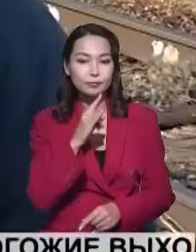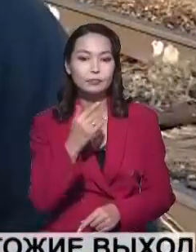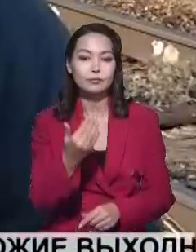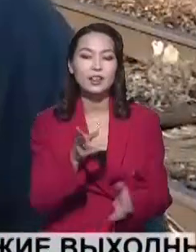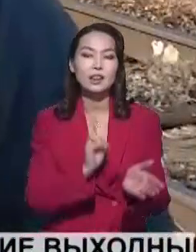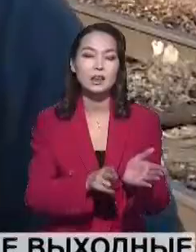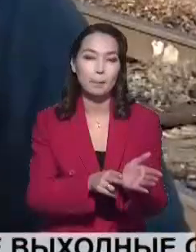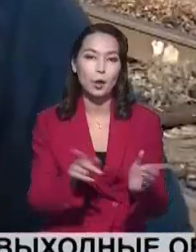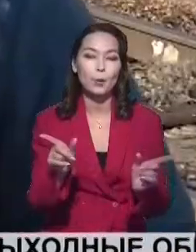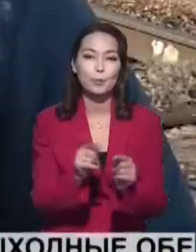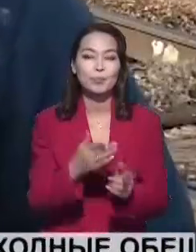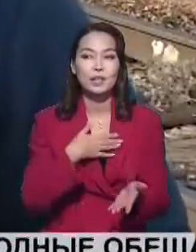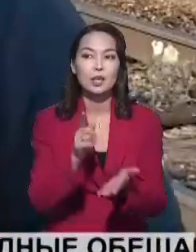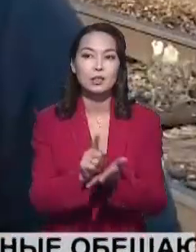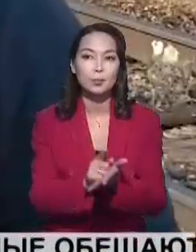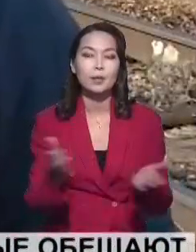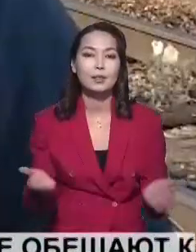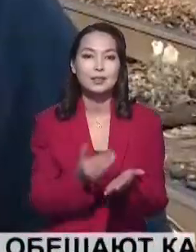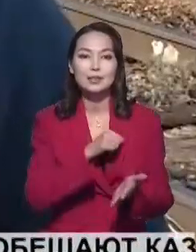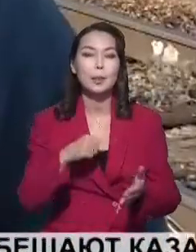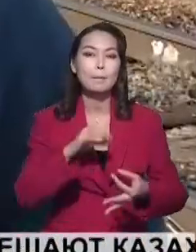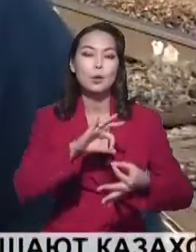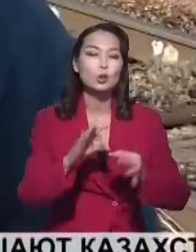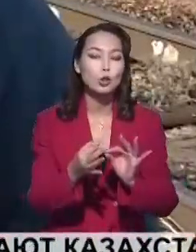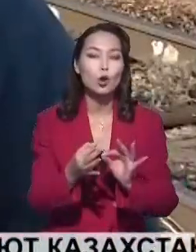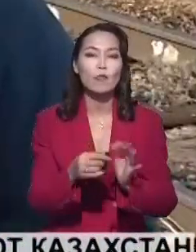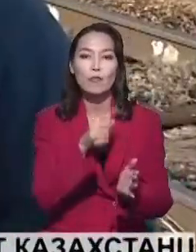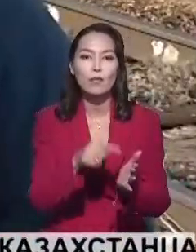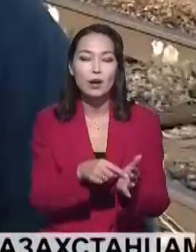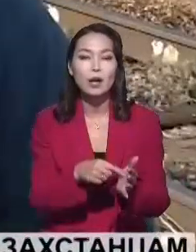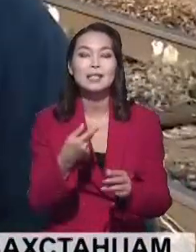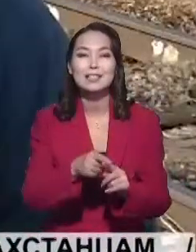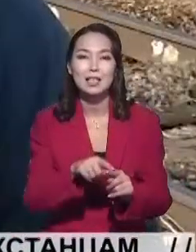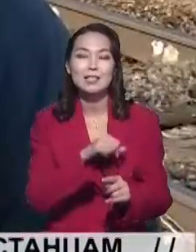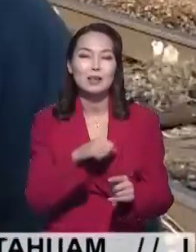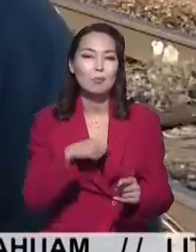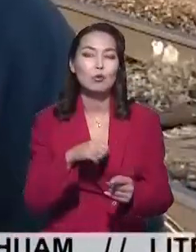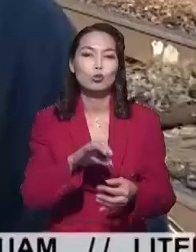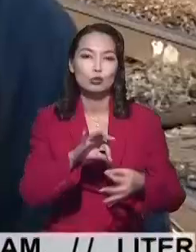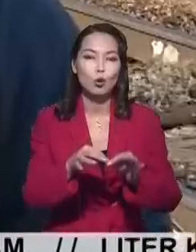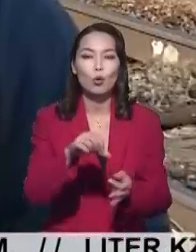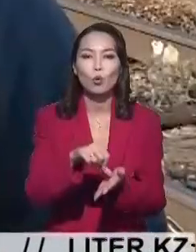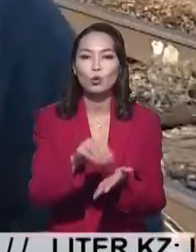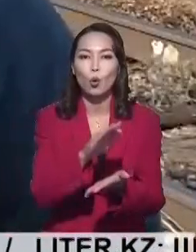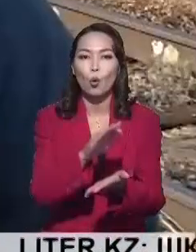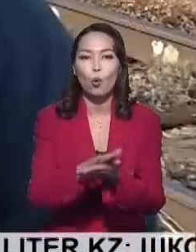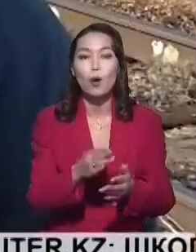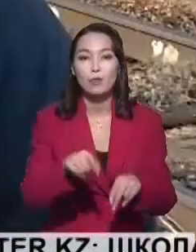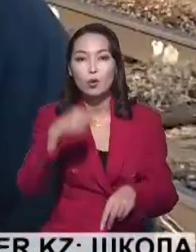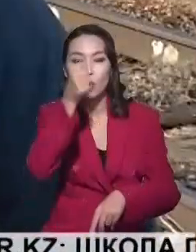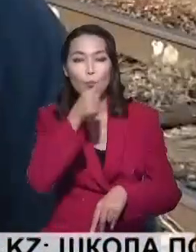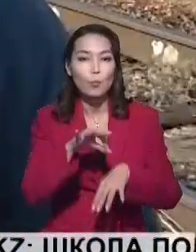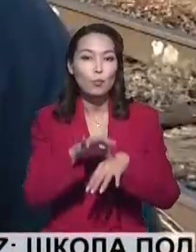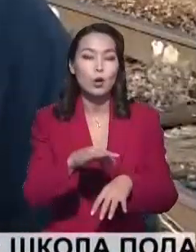Наша задача в первую очередь поднимать самые сложные вопросы и самые сложные участки убирать. Буквально в этом году проходило очень